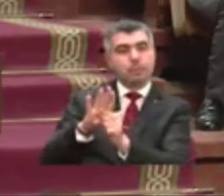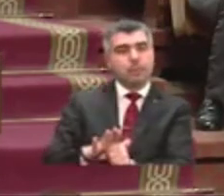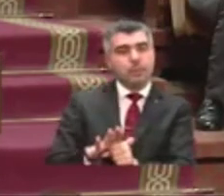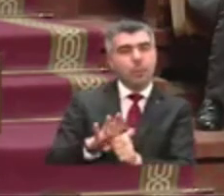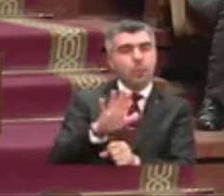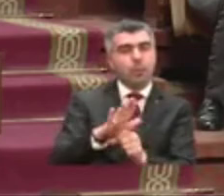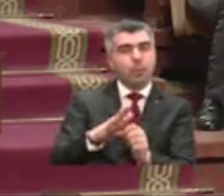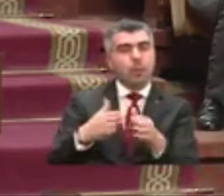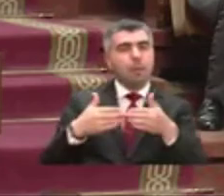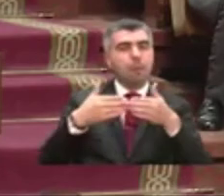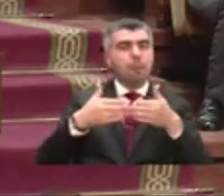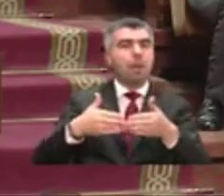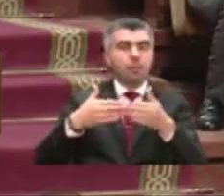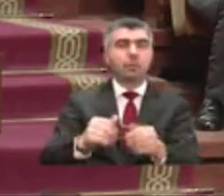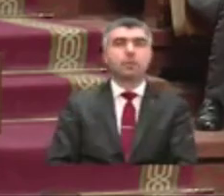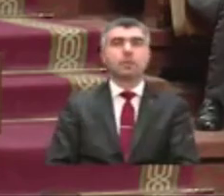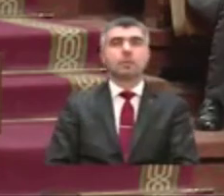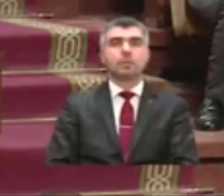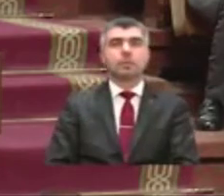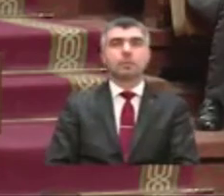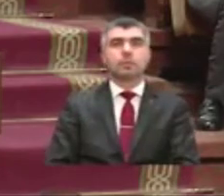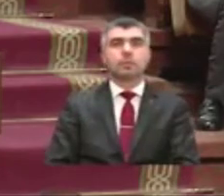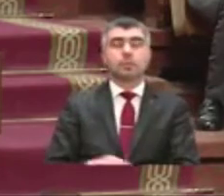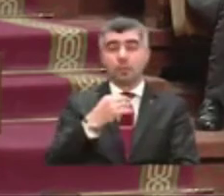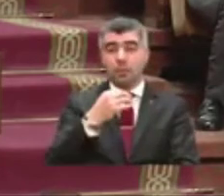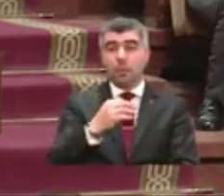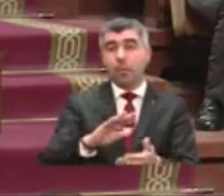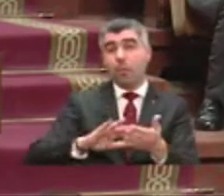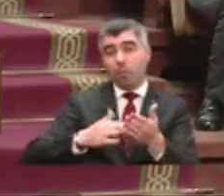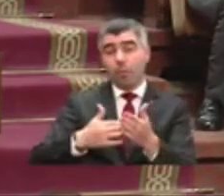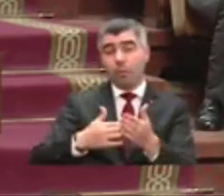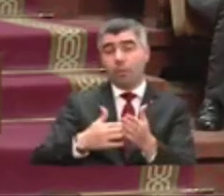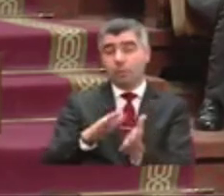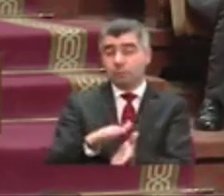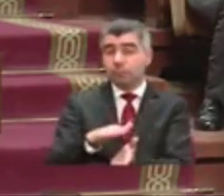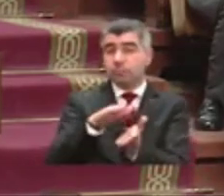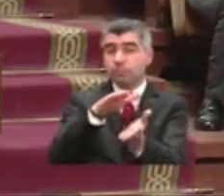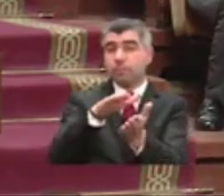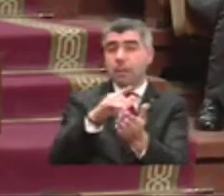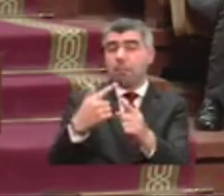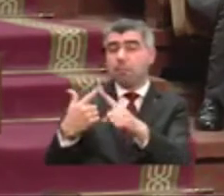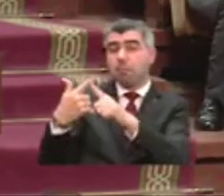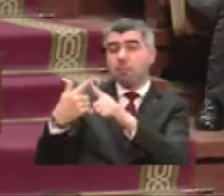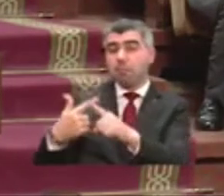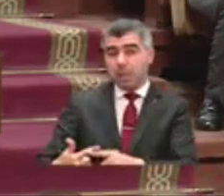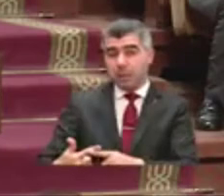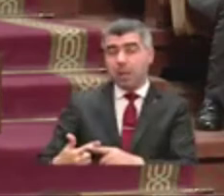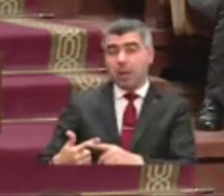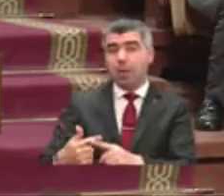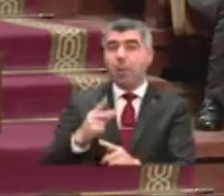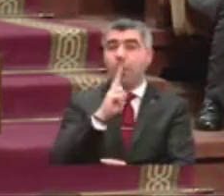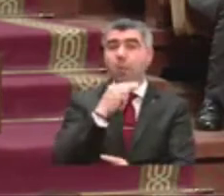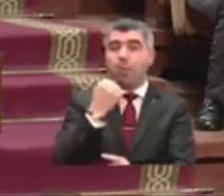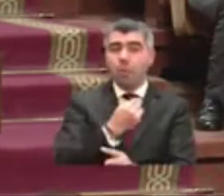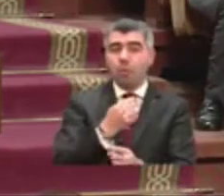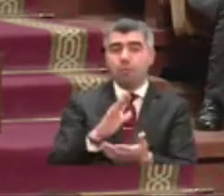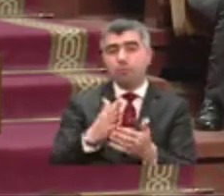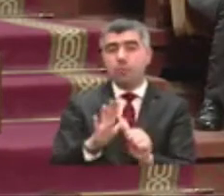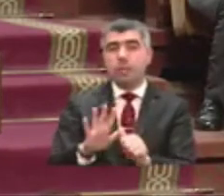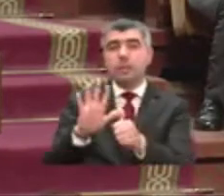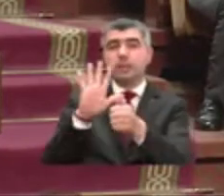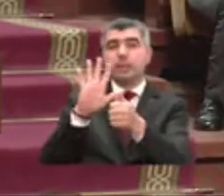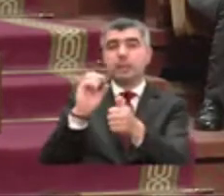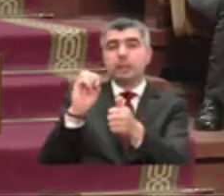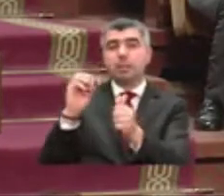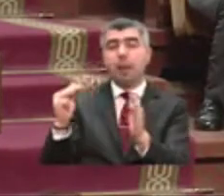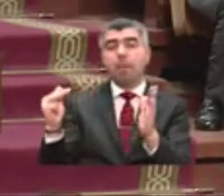الميناء. هذا الميناء الذي ضخت فيه الدولة بطبيعة الحال في حكومة ما سابقة أكثر من 600 مليون